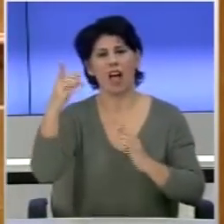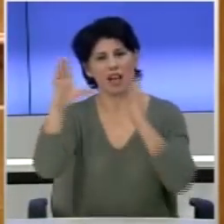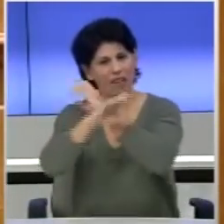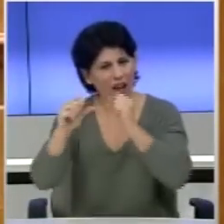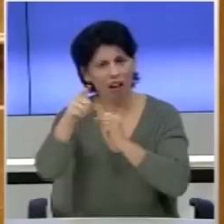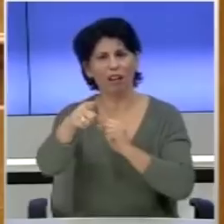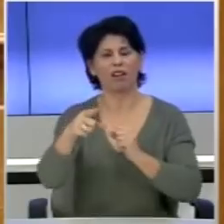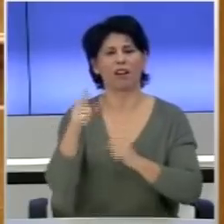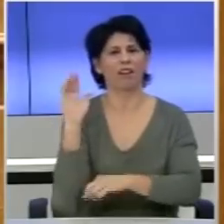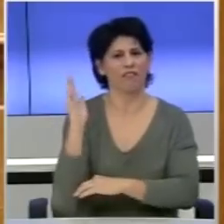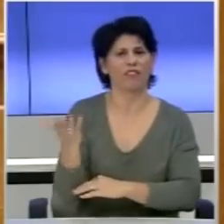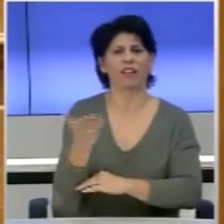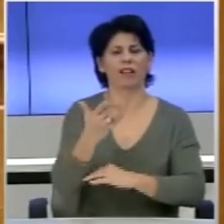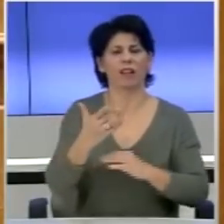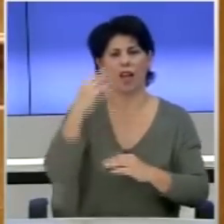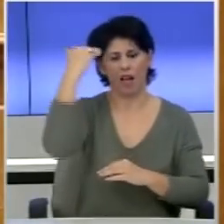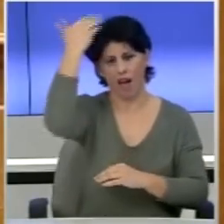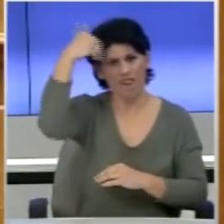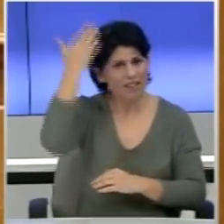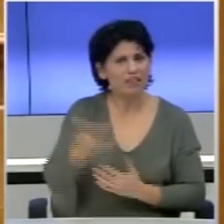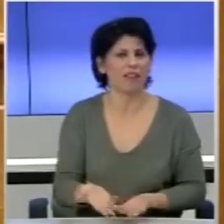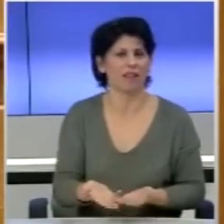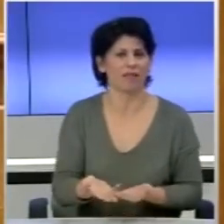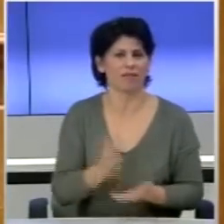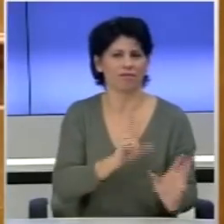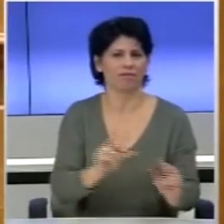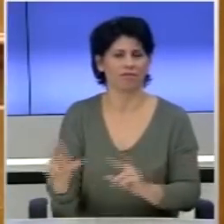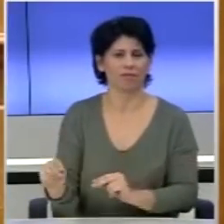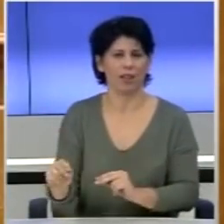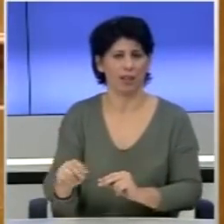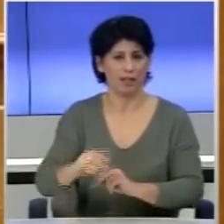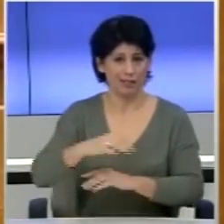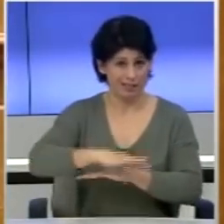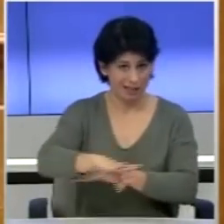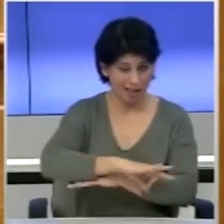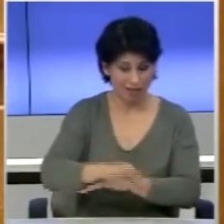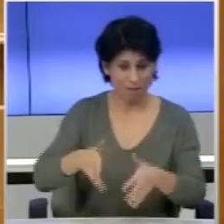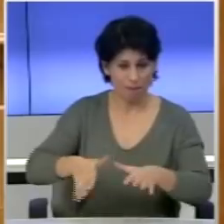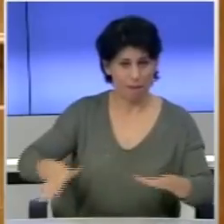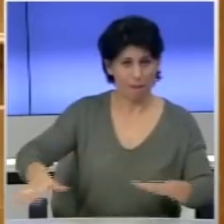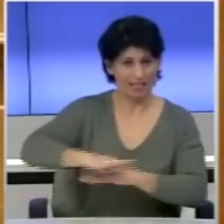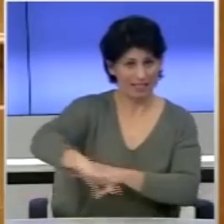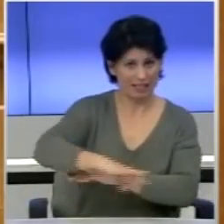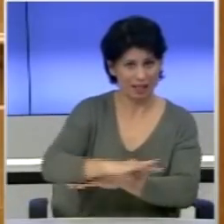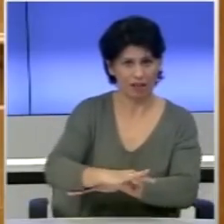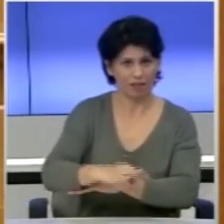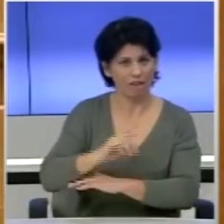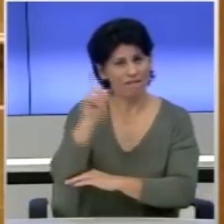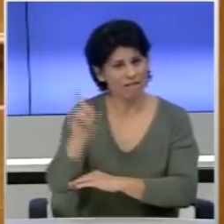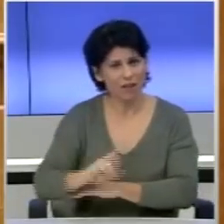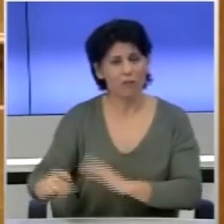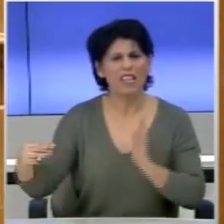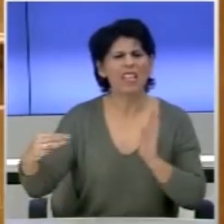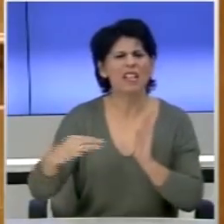Λιβύη. Τα αποτελέσματα των ιμπεριαλιστικών σχεδιασμών τα βιώνουμε στη χώρα μας και με τους δεκάδες